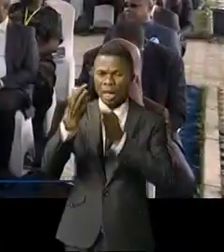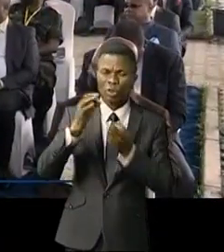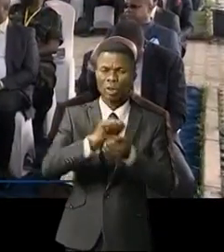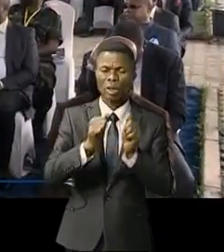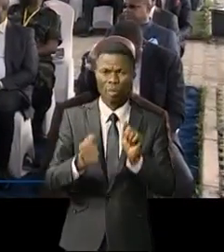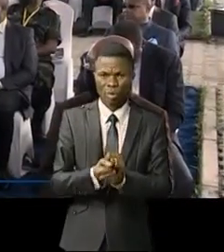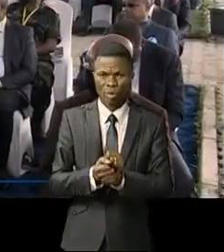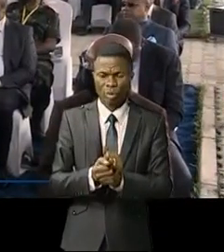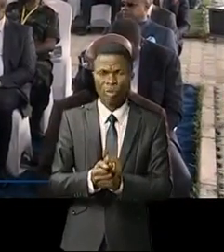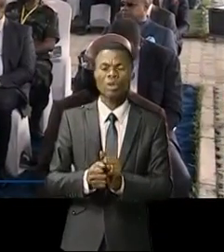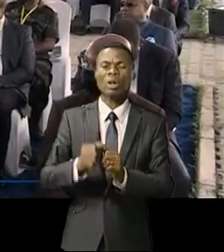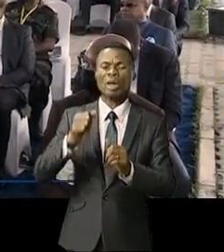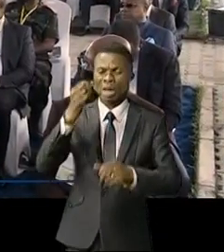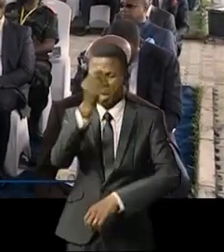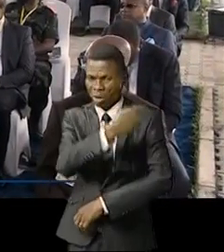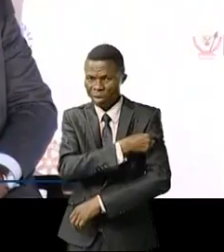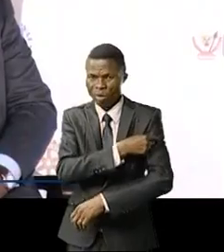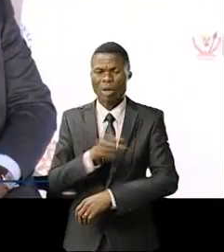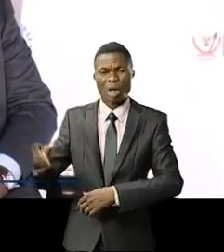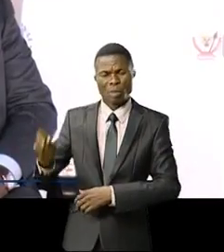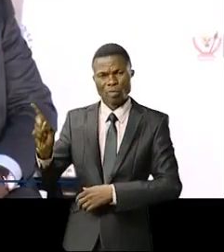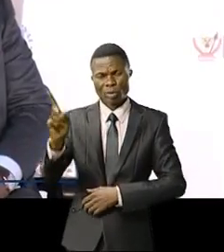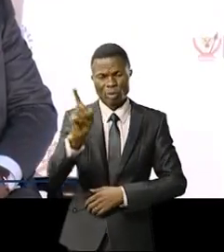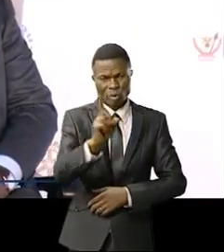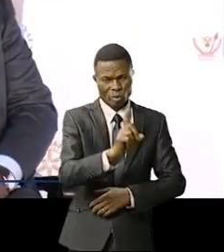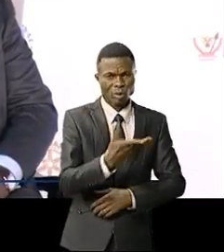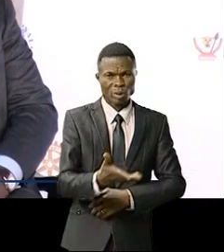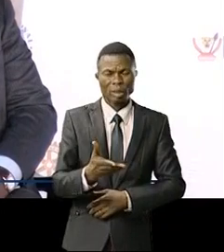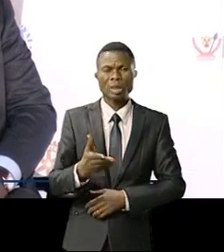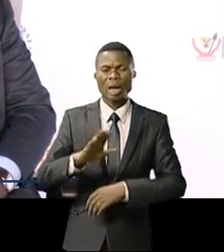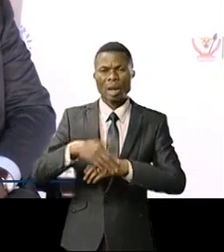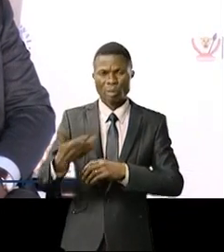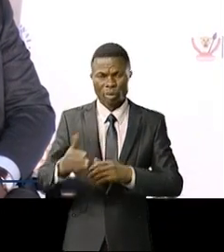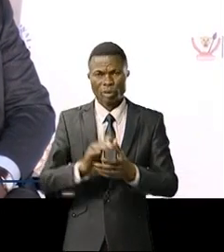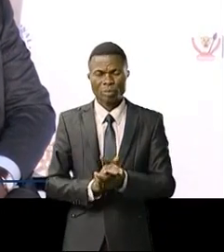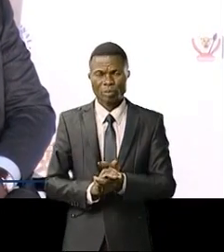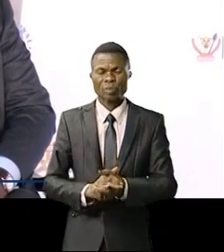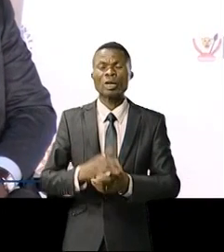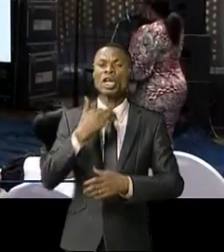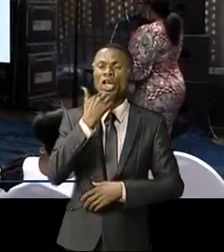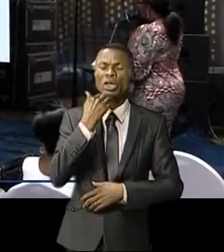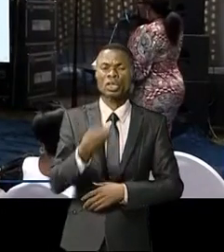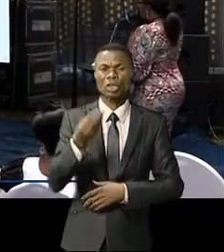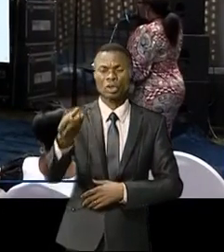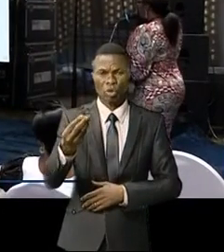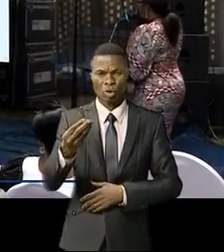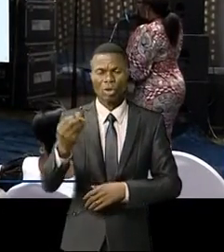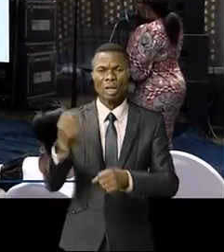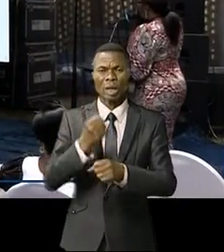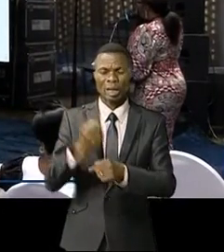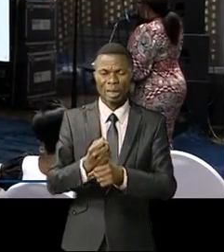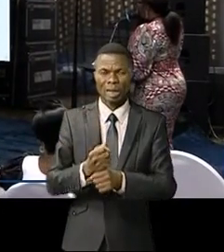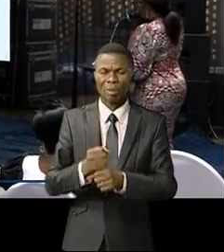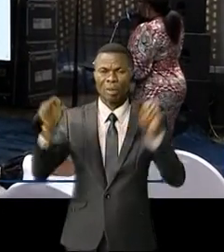situation de la couverture vaccinale de leurs provinces respectives. À leur suite, les bailleurs de fonds, les agences du système des